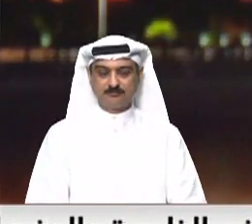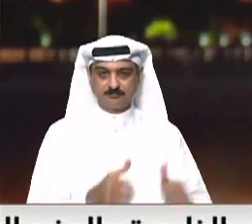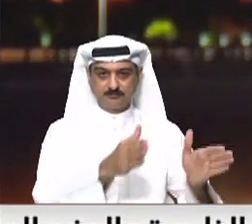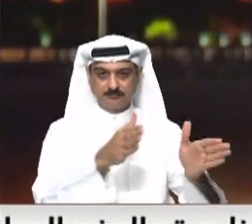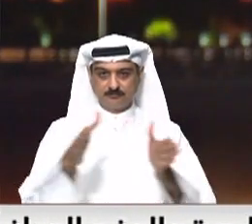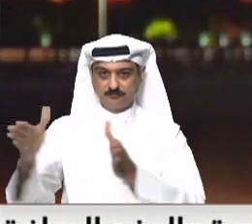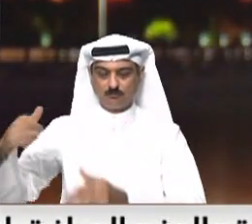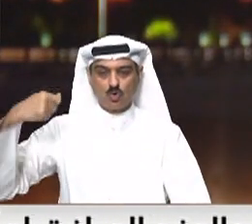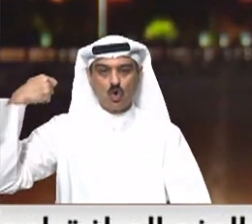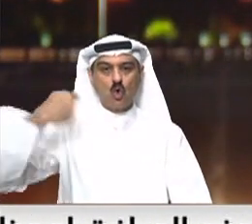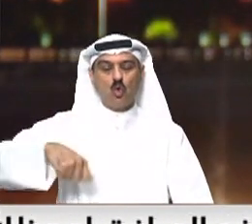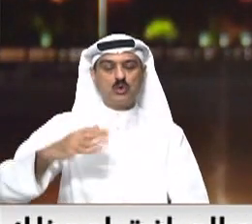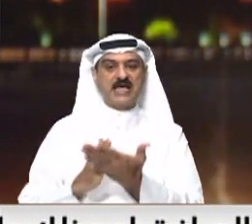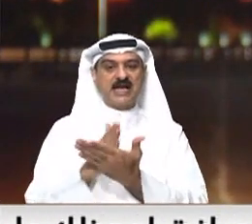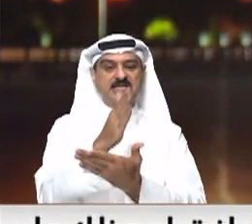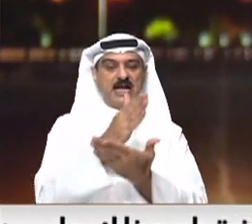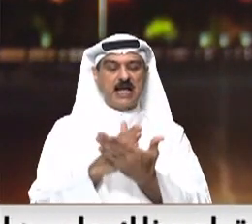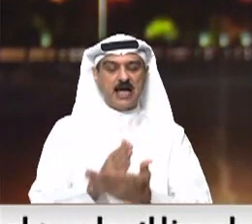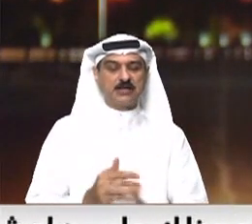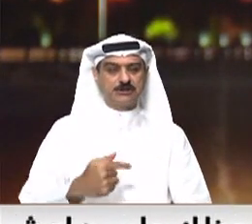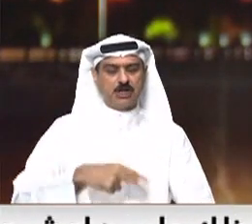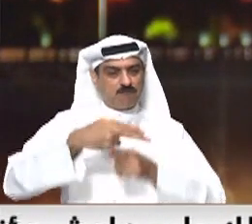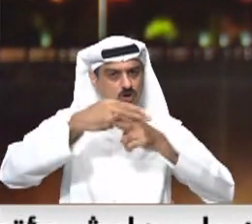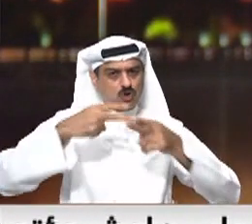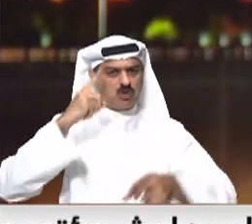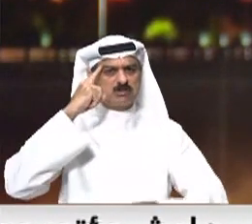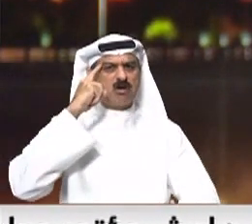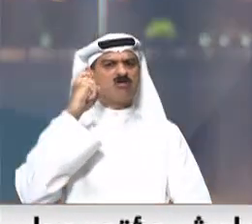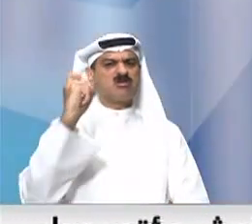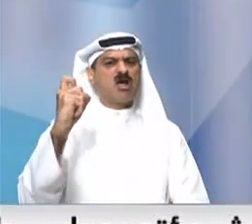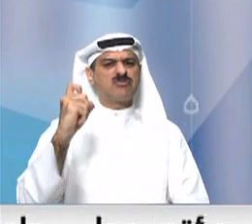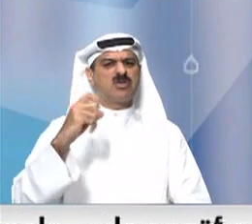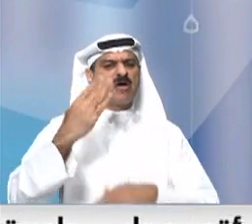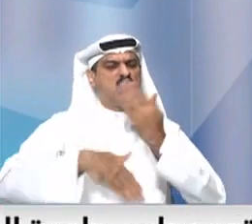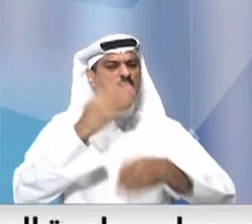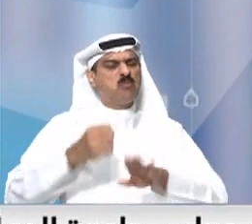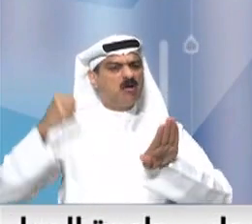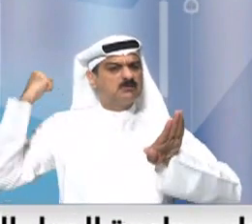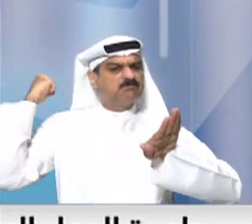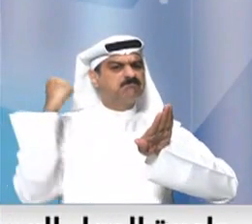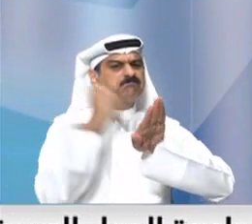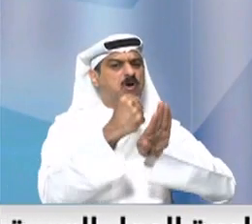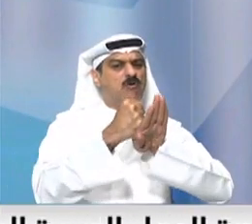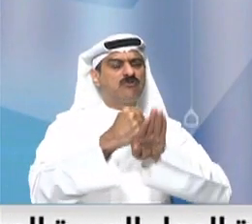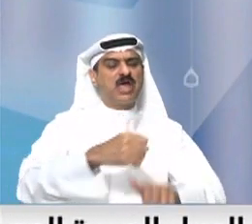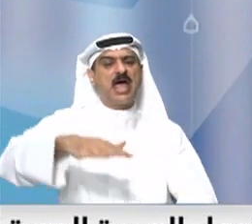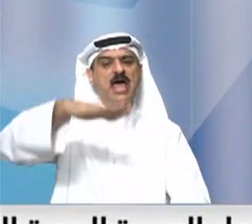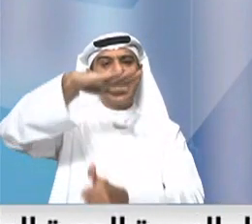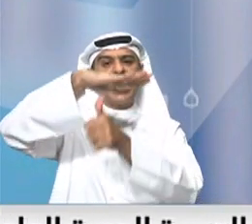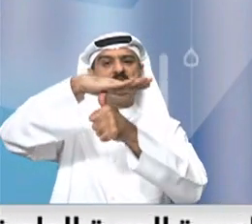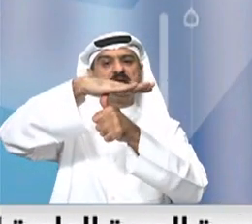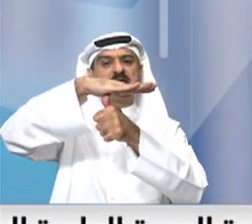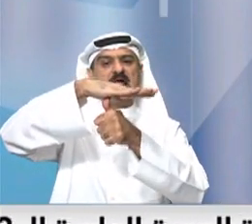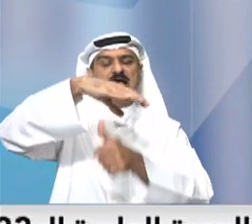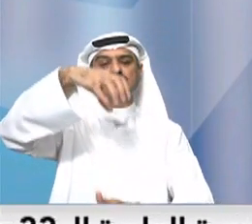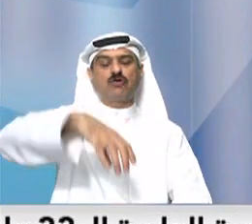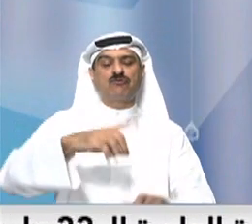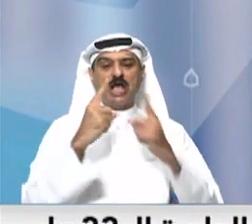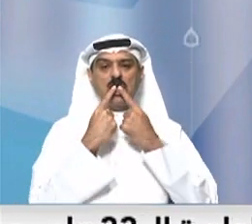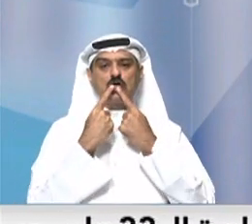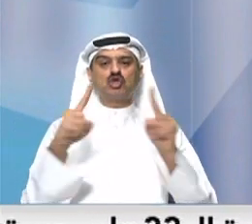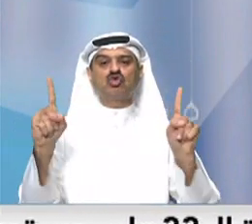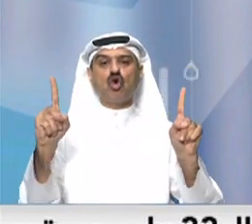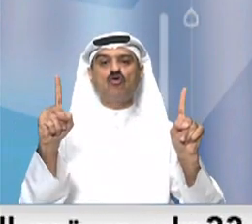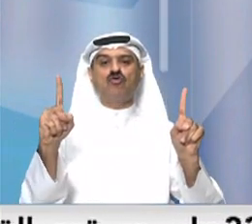أعربت وزارة الخارجية عن إدانة دولة الكويت لمحاولة الاغتيال التي تعرض لها رئيس وزراء جمهورية سلوفاكيا